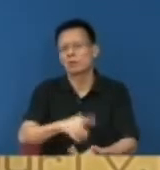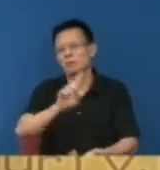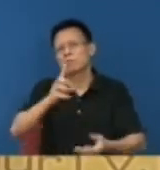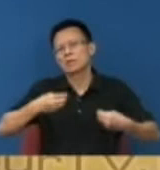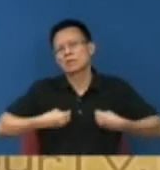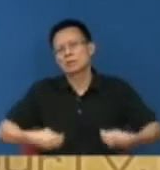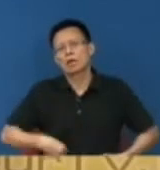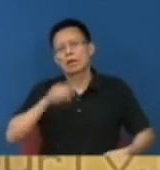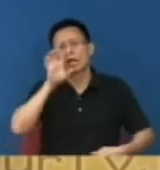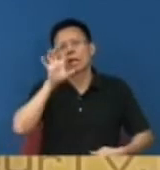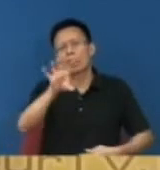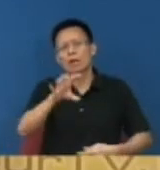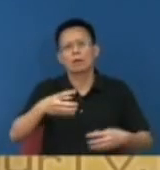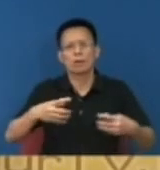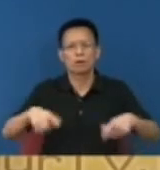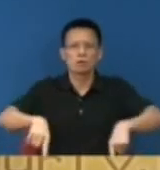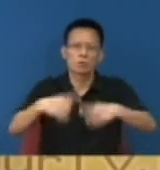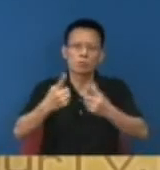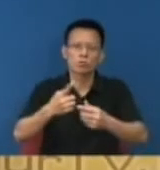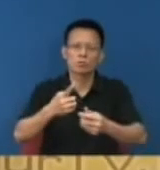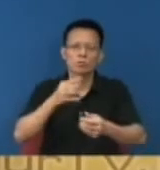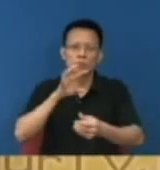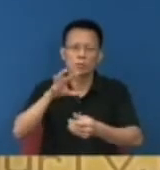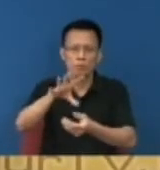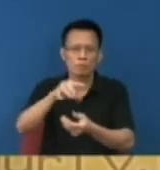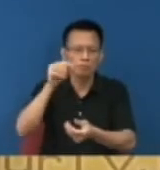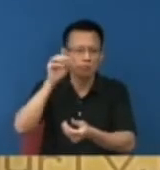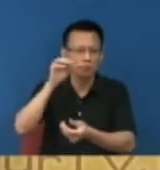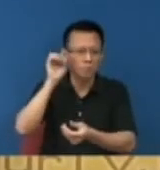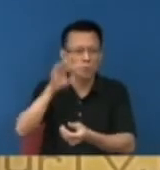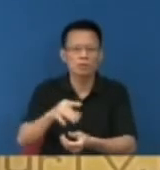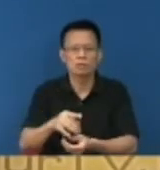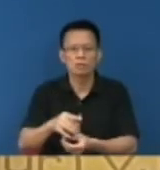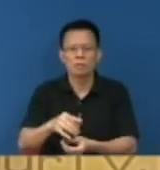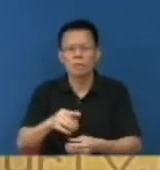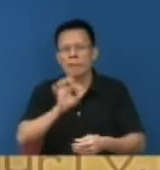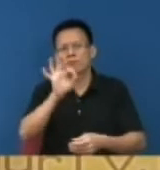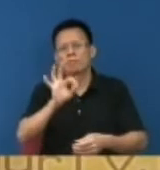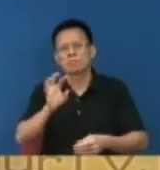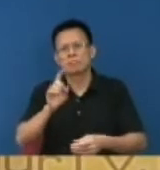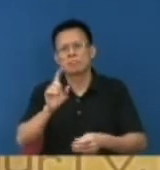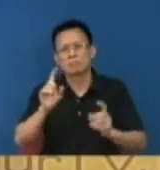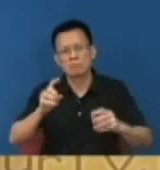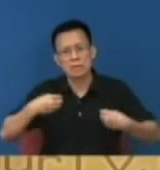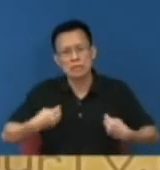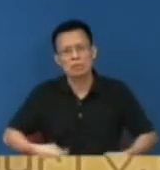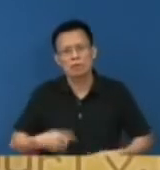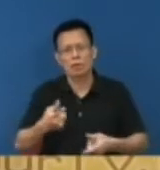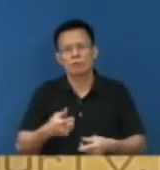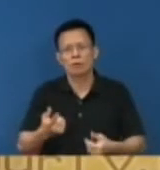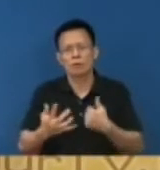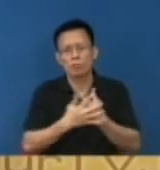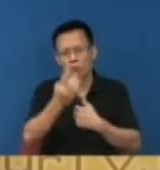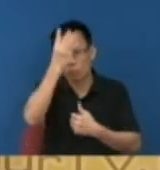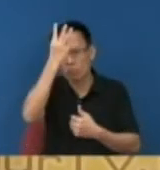不諮詢呢？有什麼資格去說這個保皇黨是保皇啊？